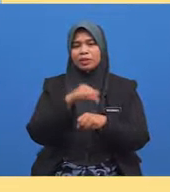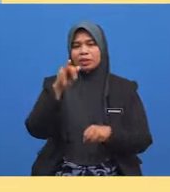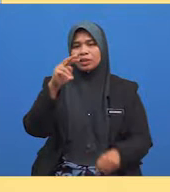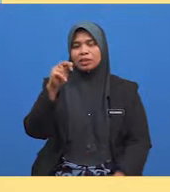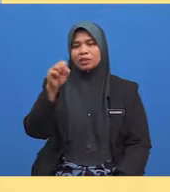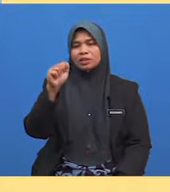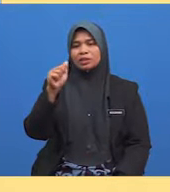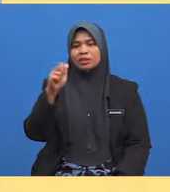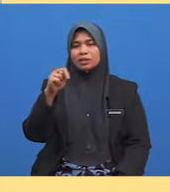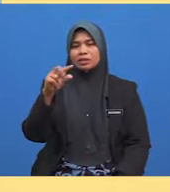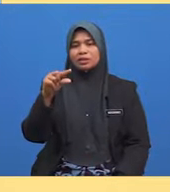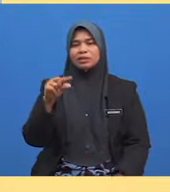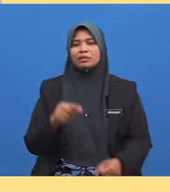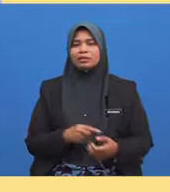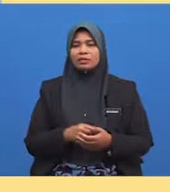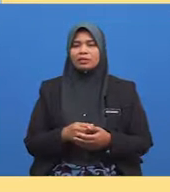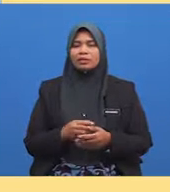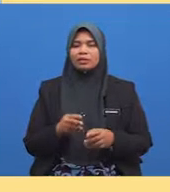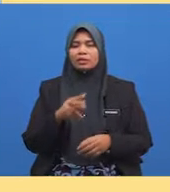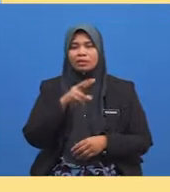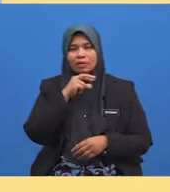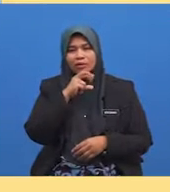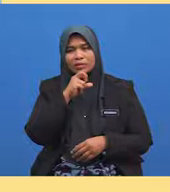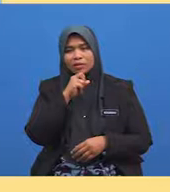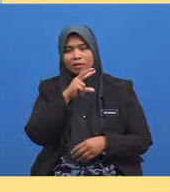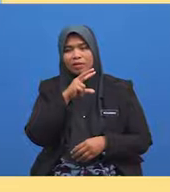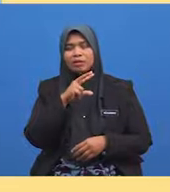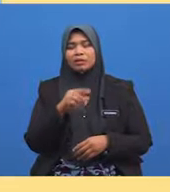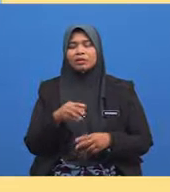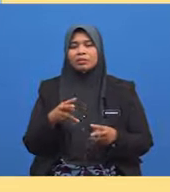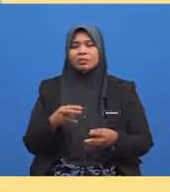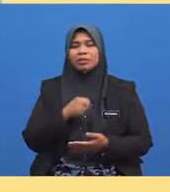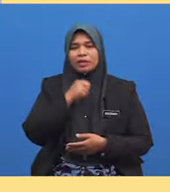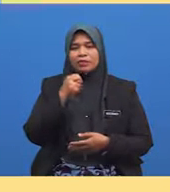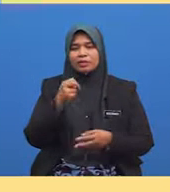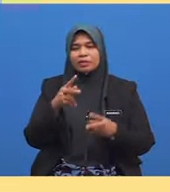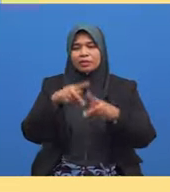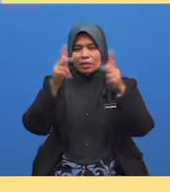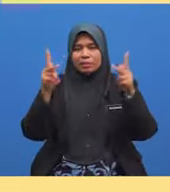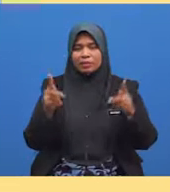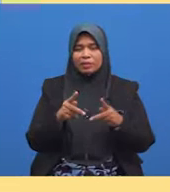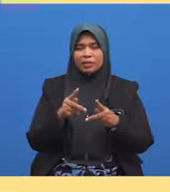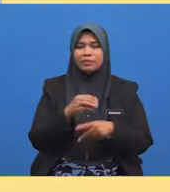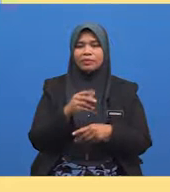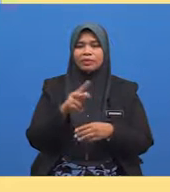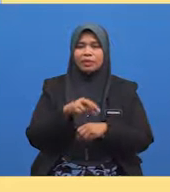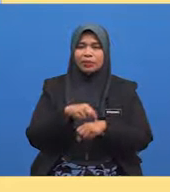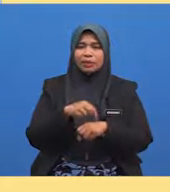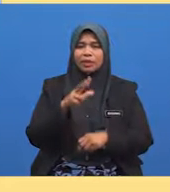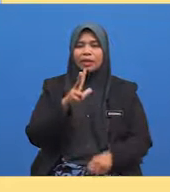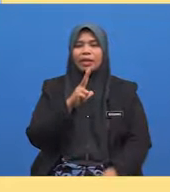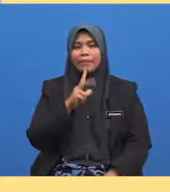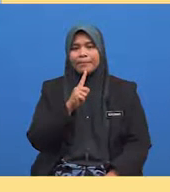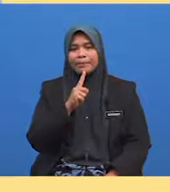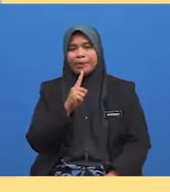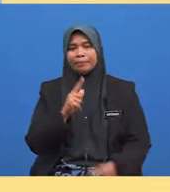insang. Amfibia dewasa pula seperti katak bernafas menggunakan peparu dan menggunakan kulit yang